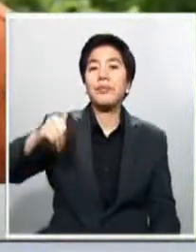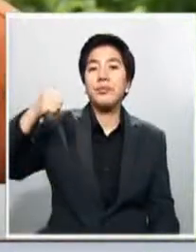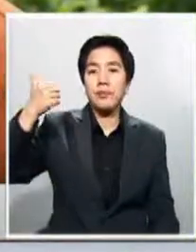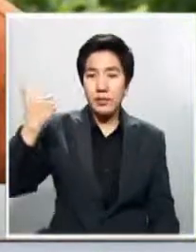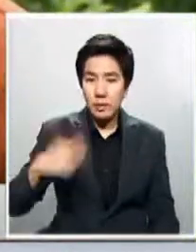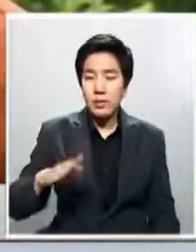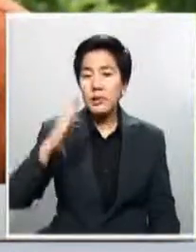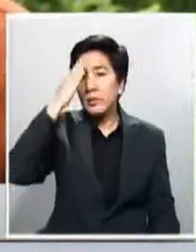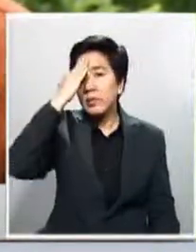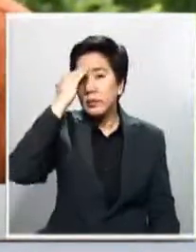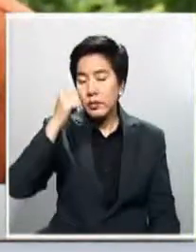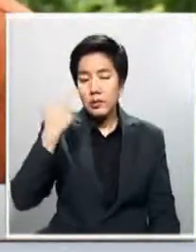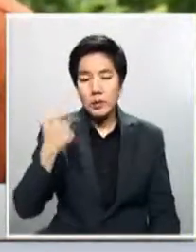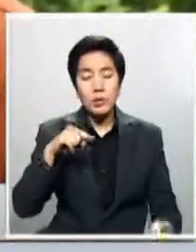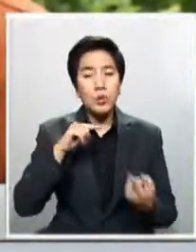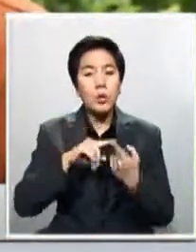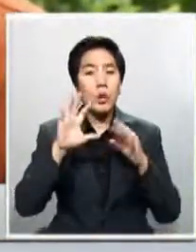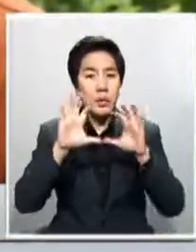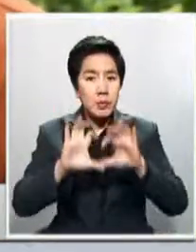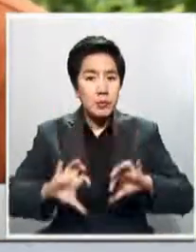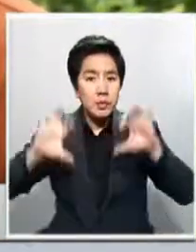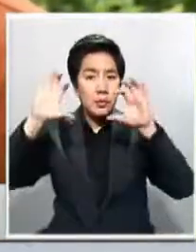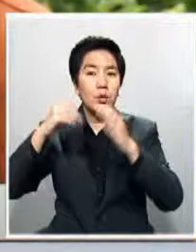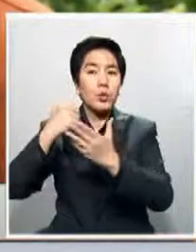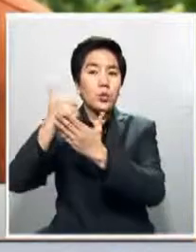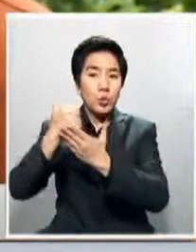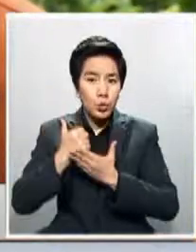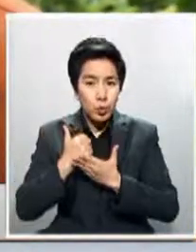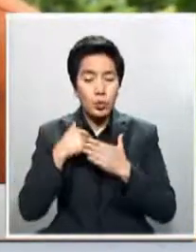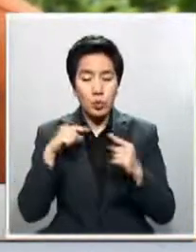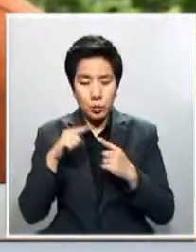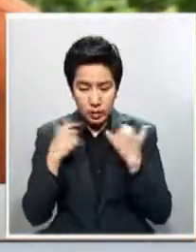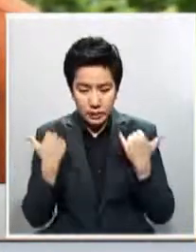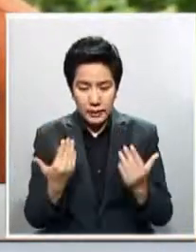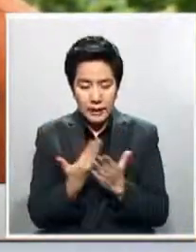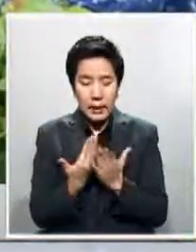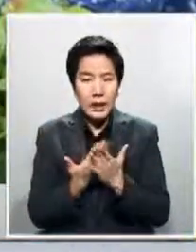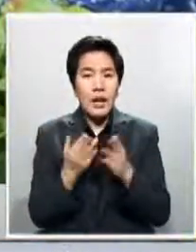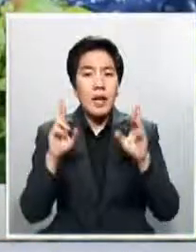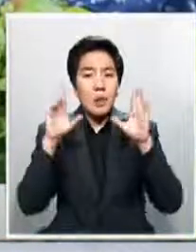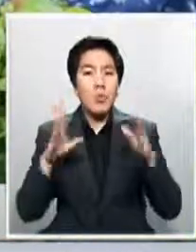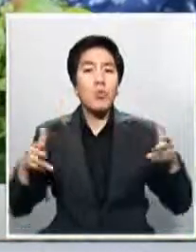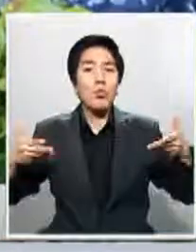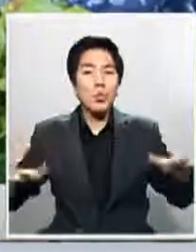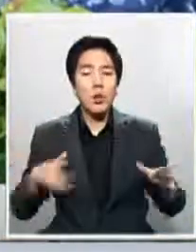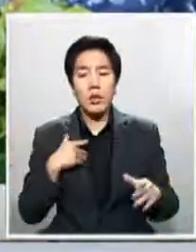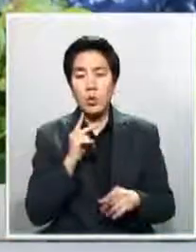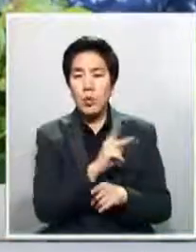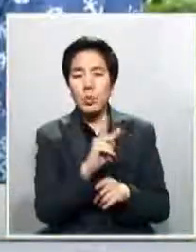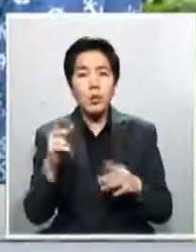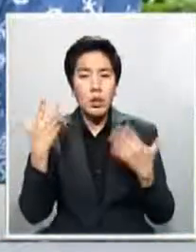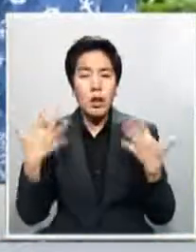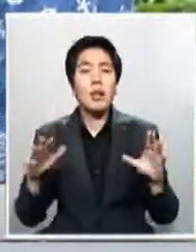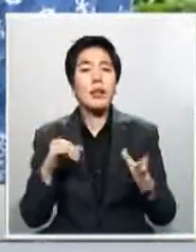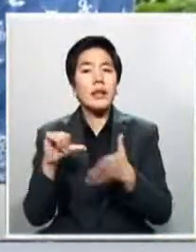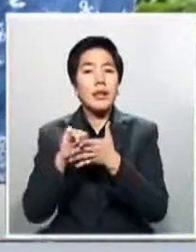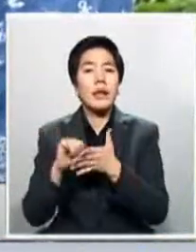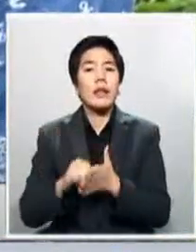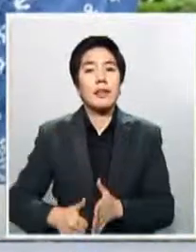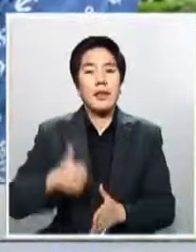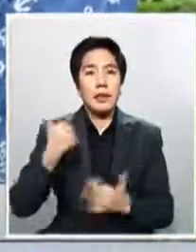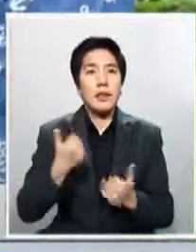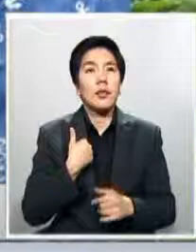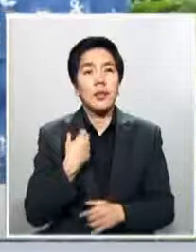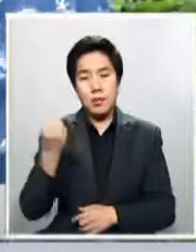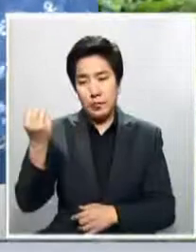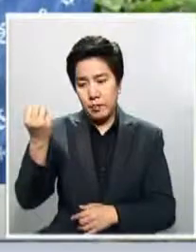ว่าทางรัฐบาลช่วยเหลือเรื่องหนี้นอกระบบครับ พี่ไปดำเนินการยังไงนะคะพี่ อ๋อเขาแจ้